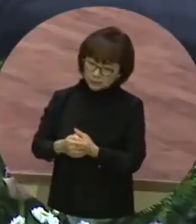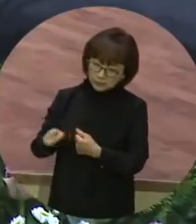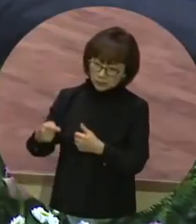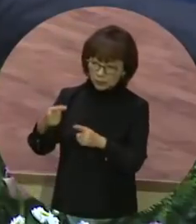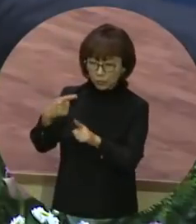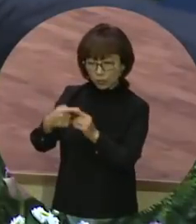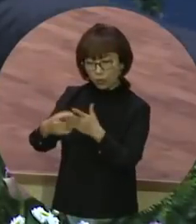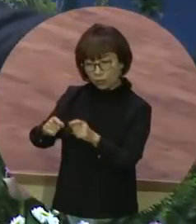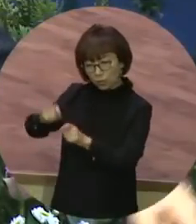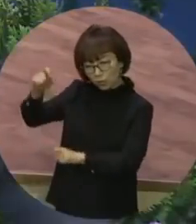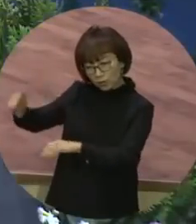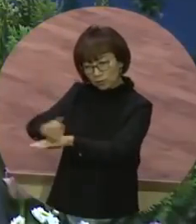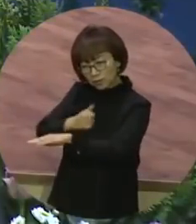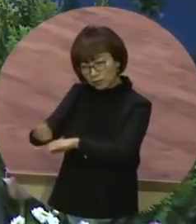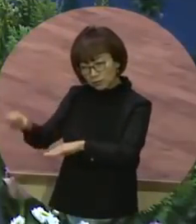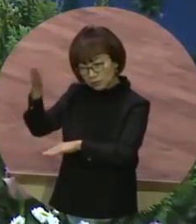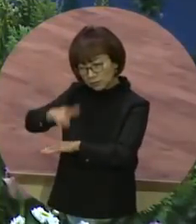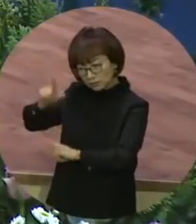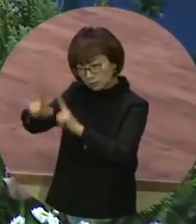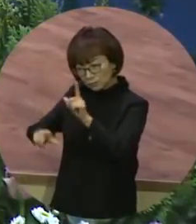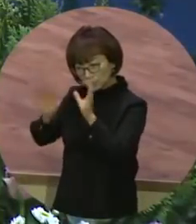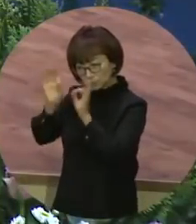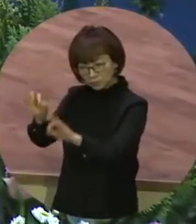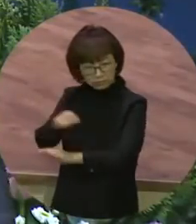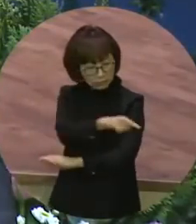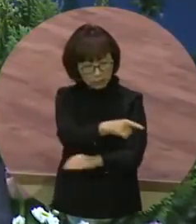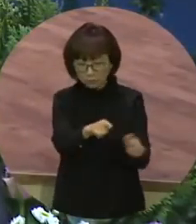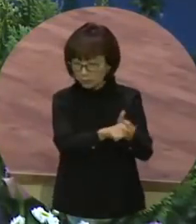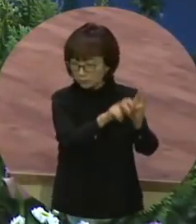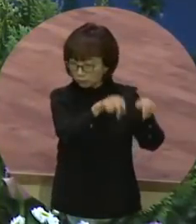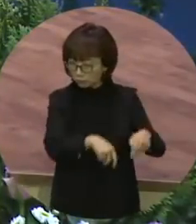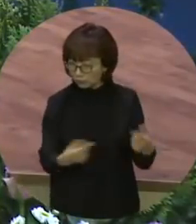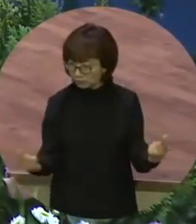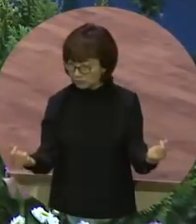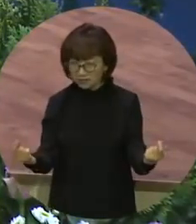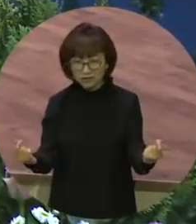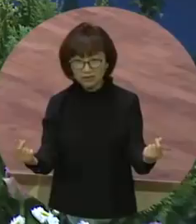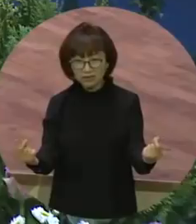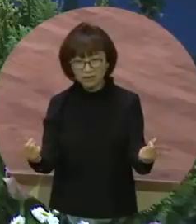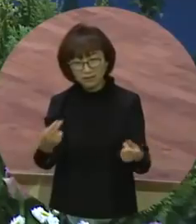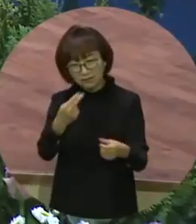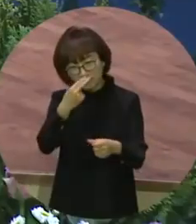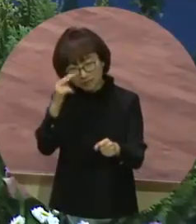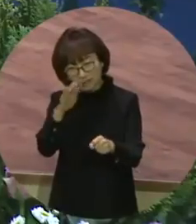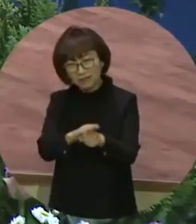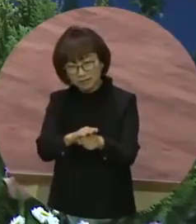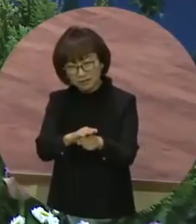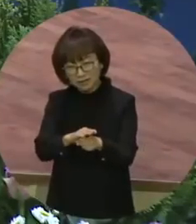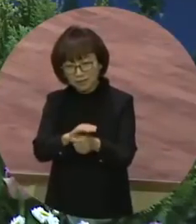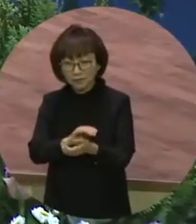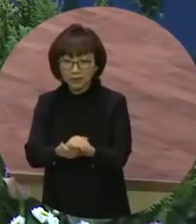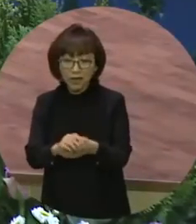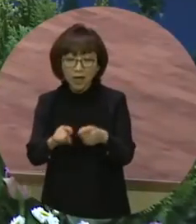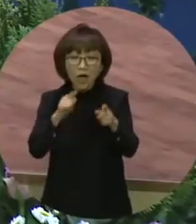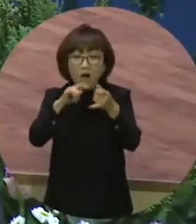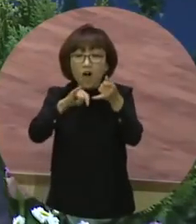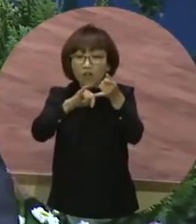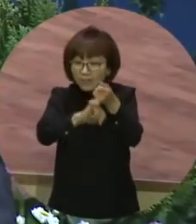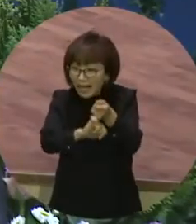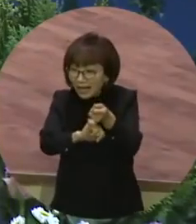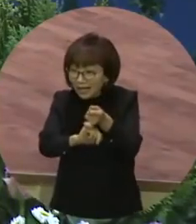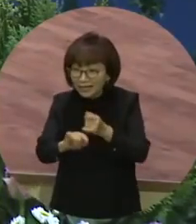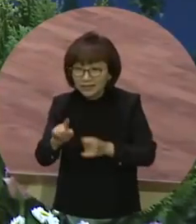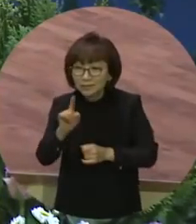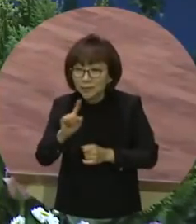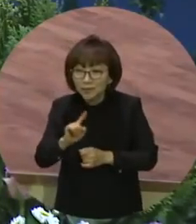똑같아. 종교생활이에요. 여러분, 언약이 뭡니까? 하나님의 말씀이에요.